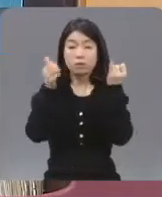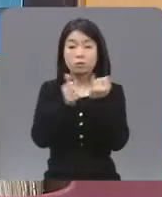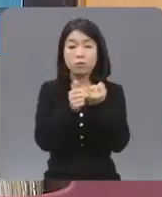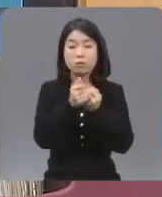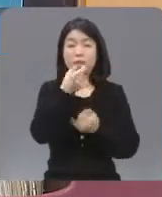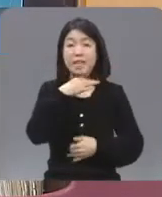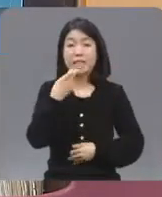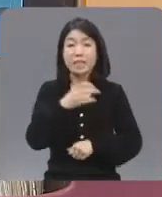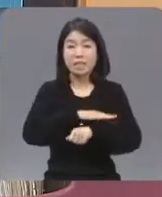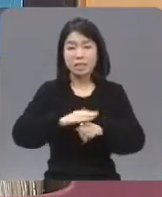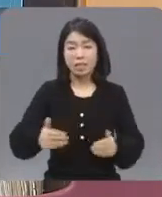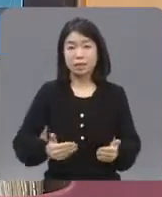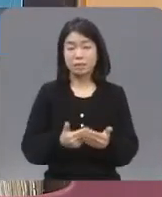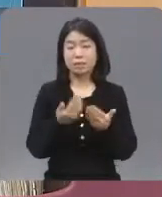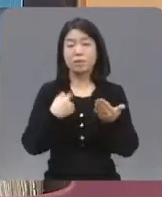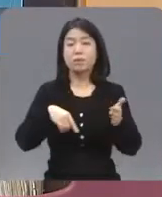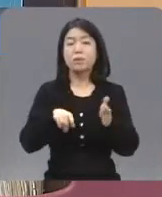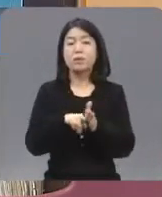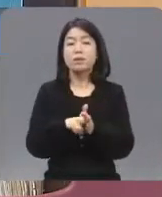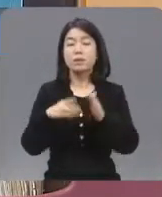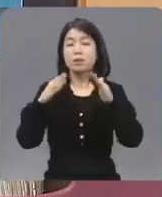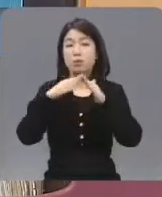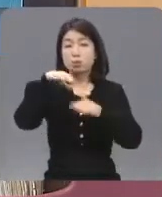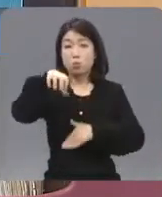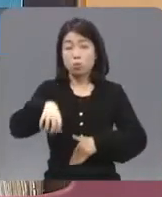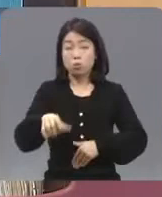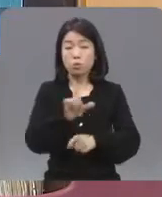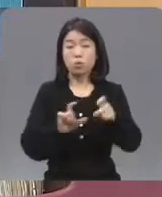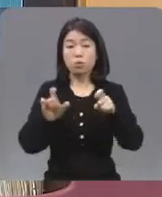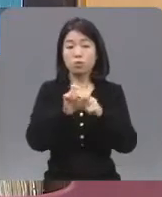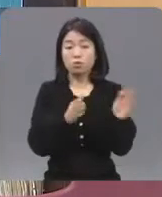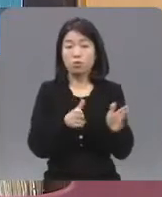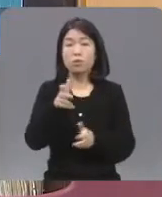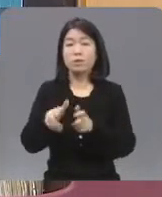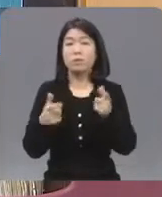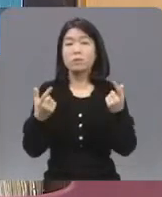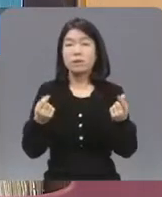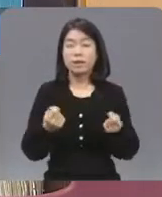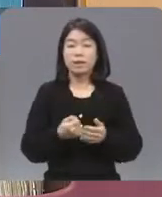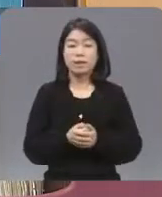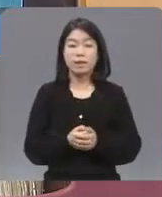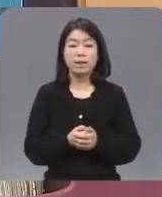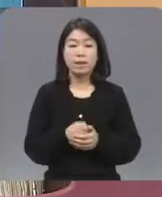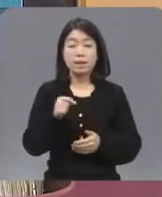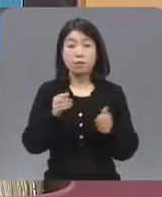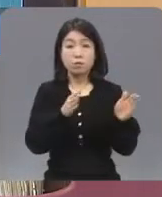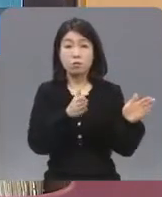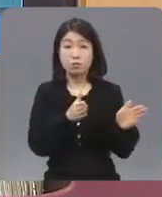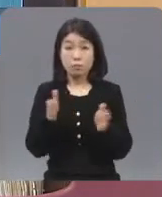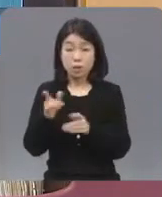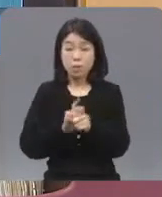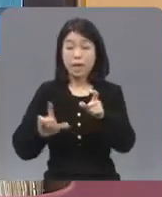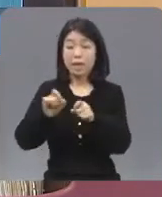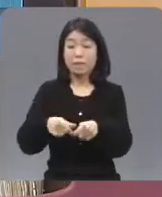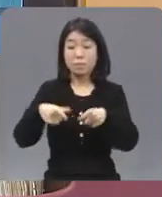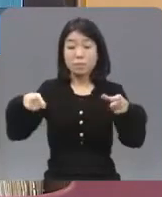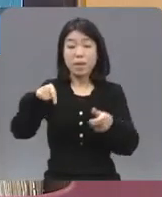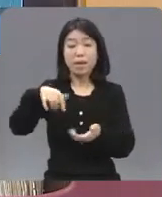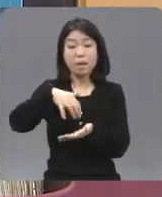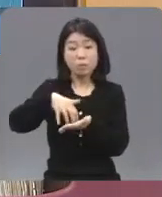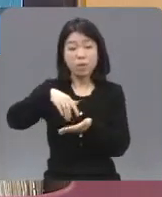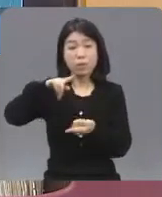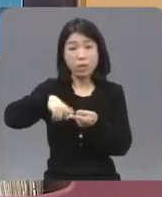익산에서 안착할 수 있도록 주거 공간을 더 확보하는 사업이 되겠고요. 그 확보한